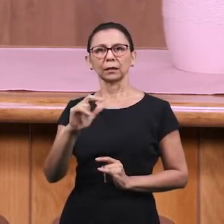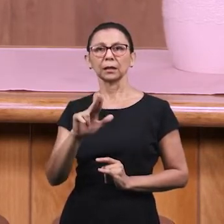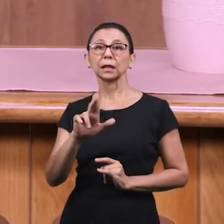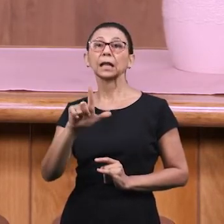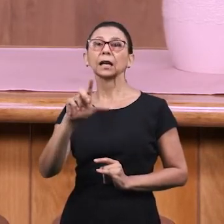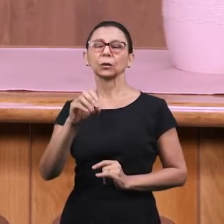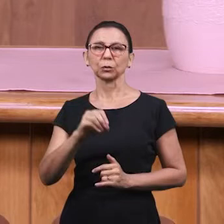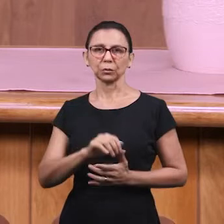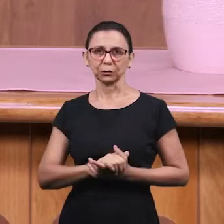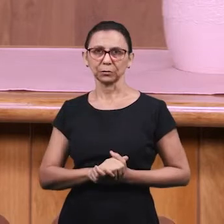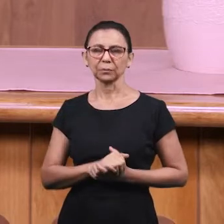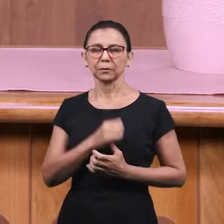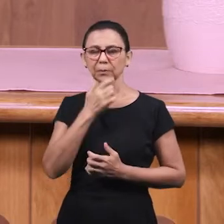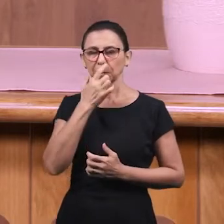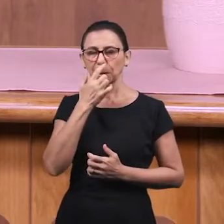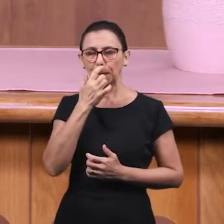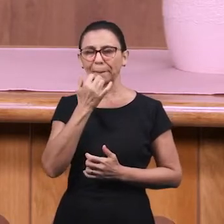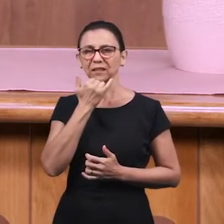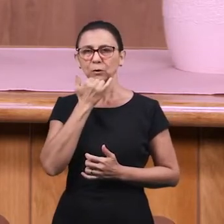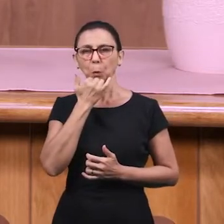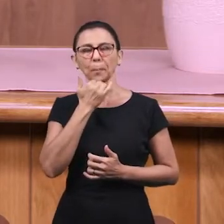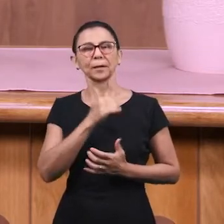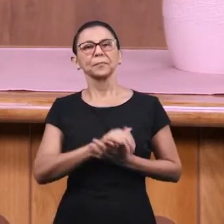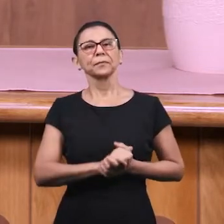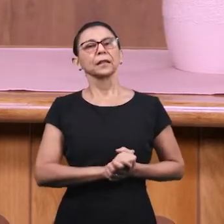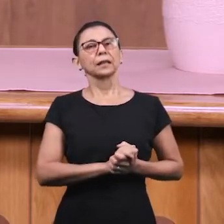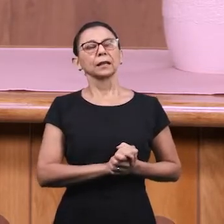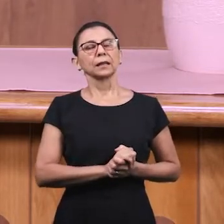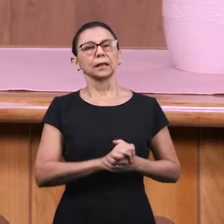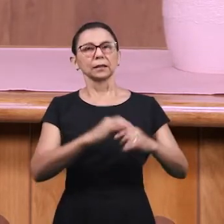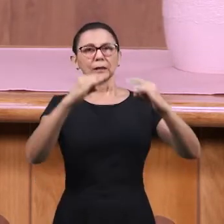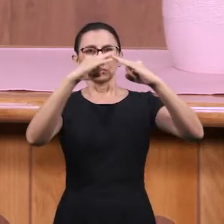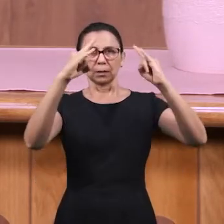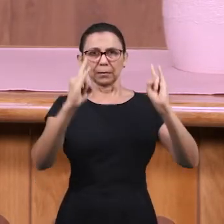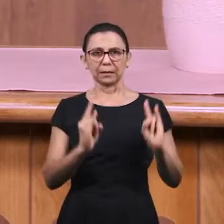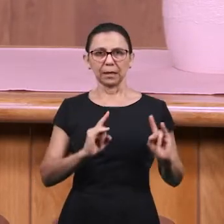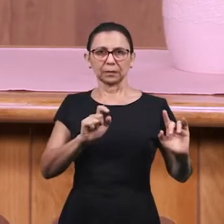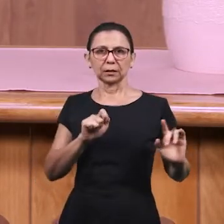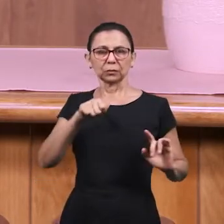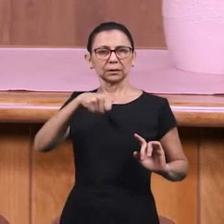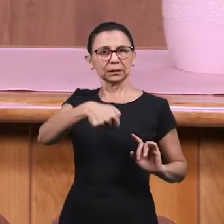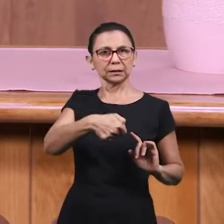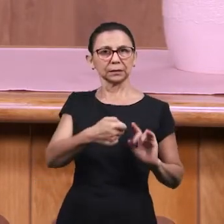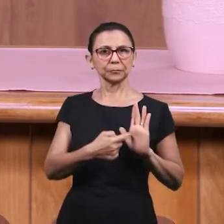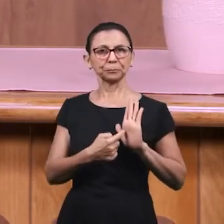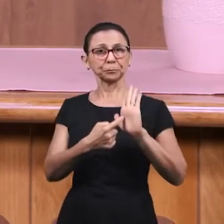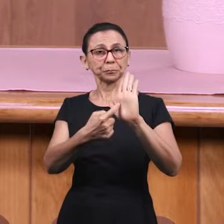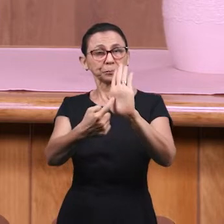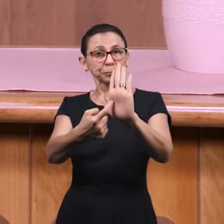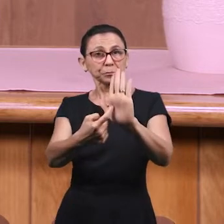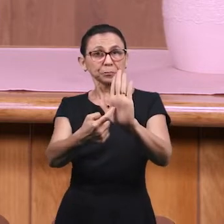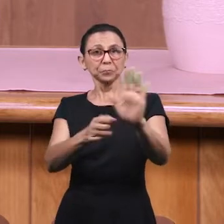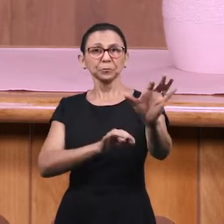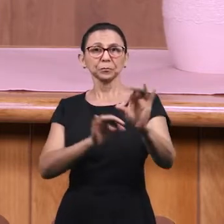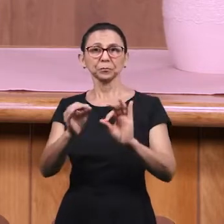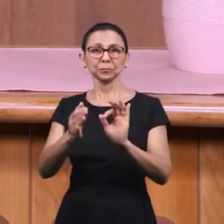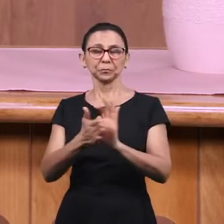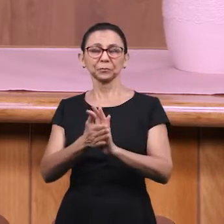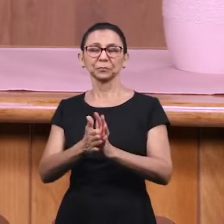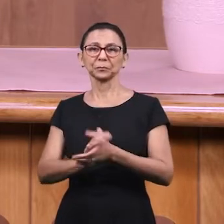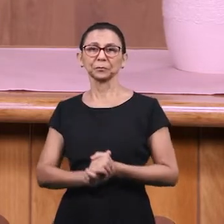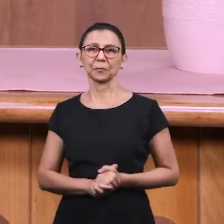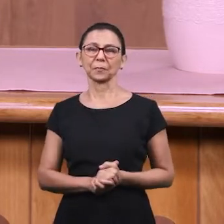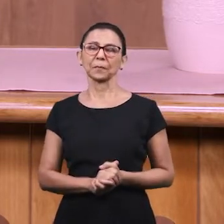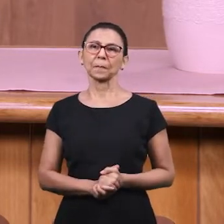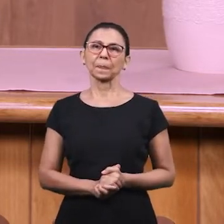потому что мы входим в секреты, в тайны проекта, потому что Библия разделена на три части. У